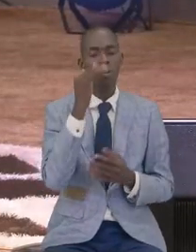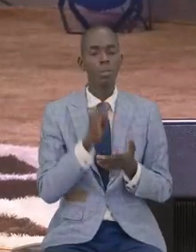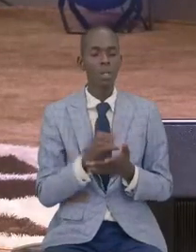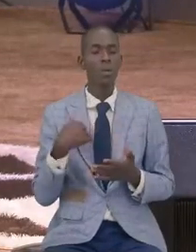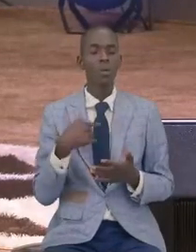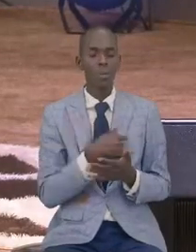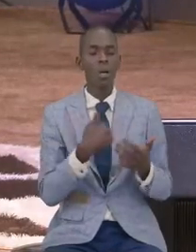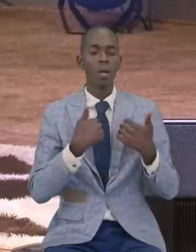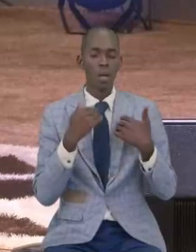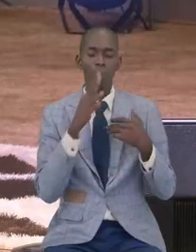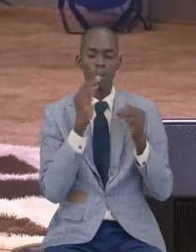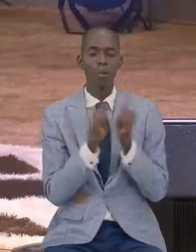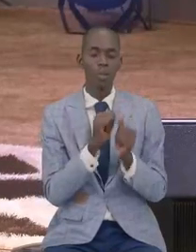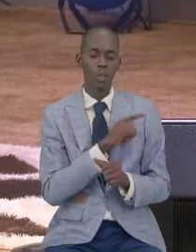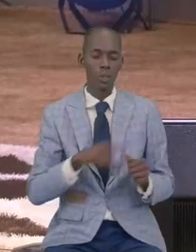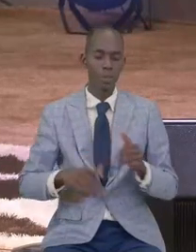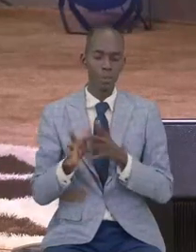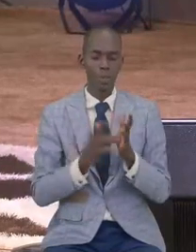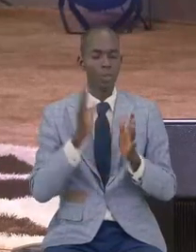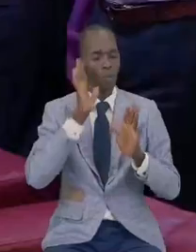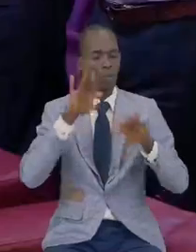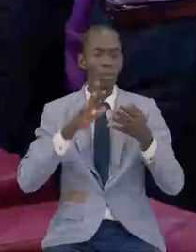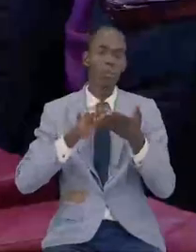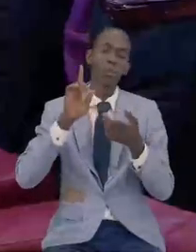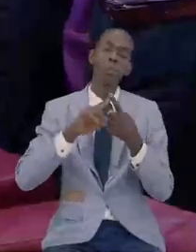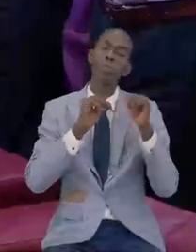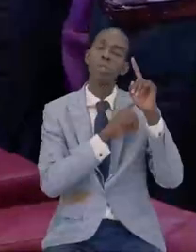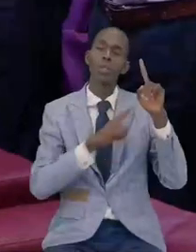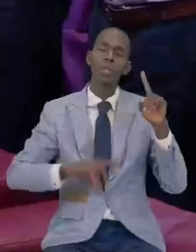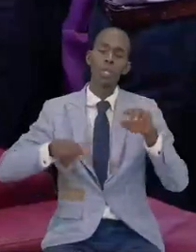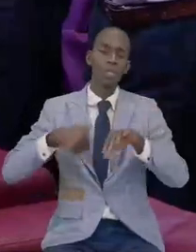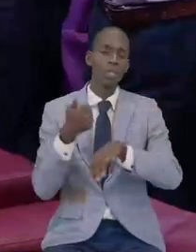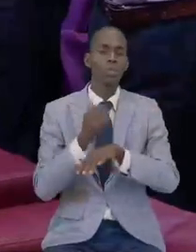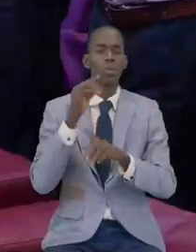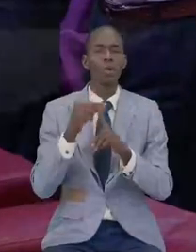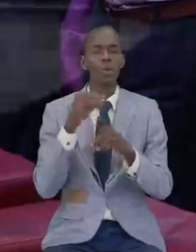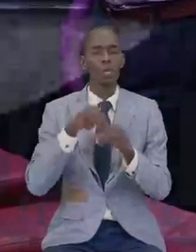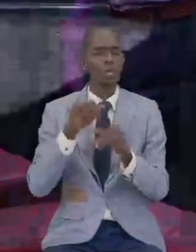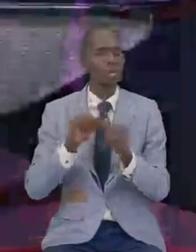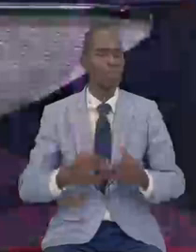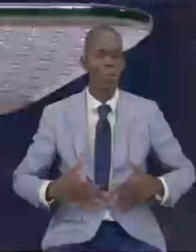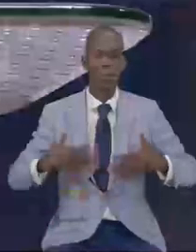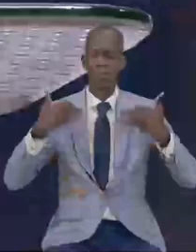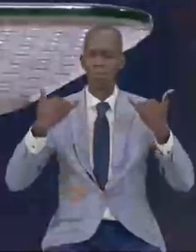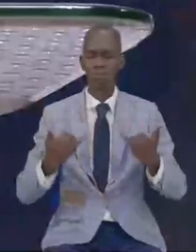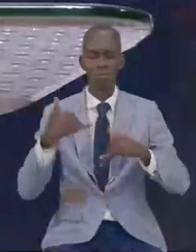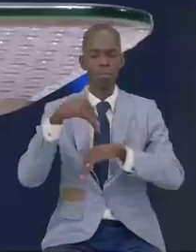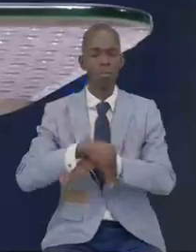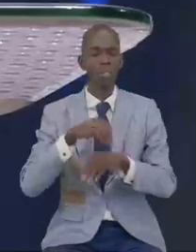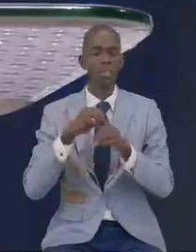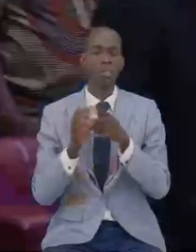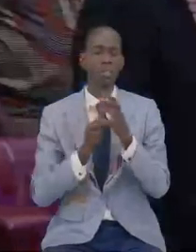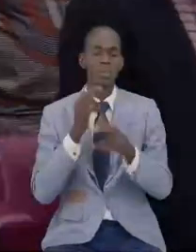avec le Seigneur, qui donne la gloire au Seigneur. Confirme la parole dans chaque vie ce soir, au nom de